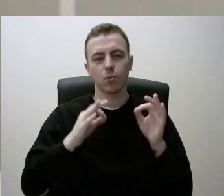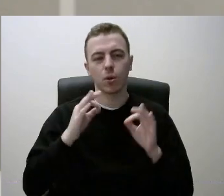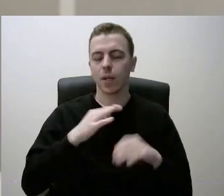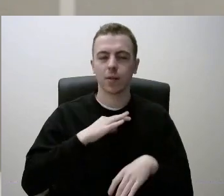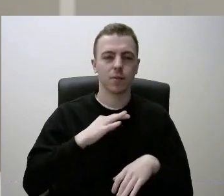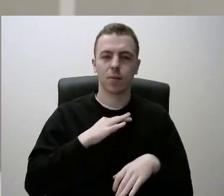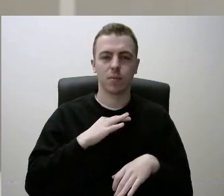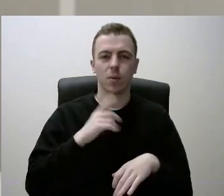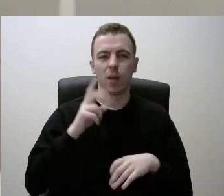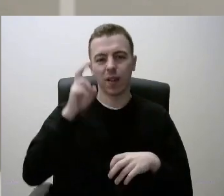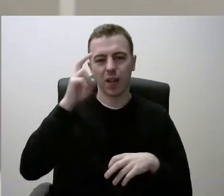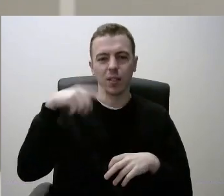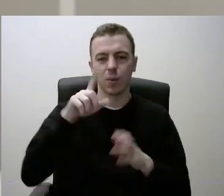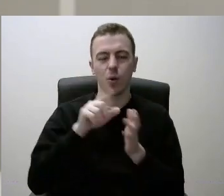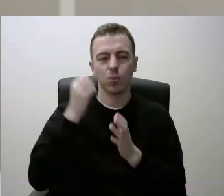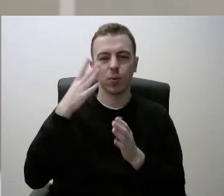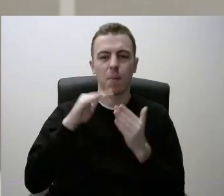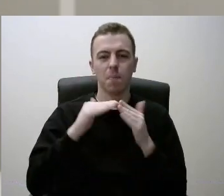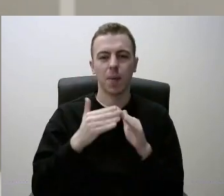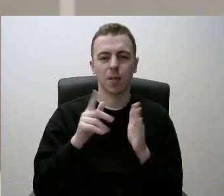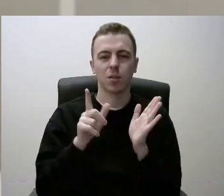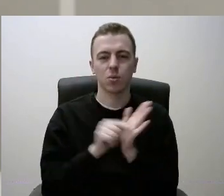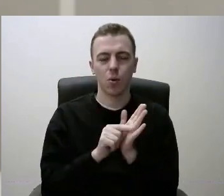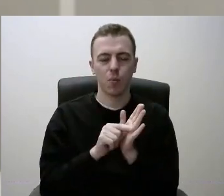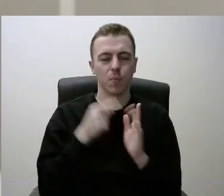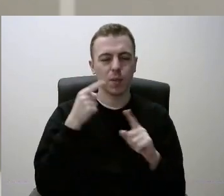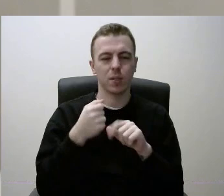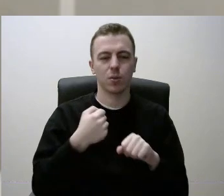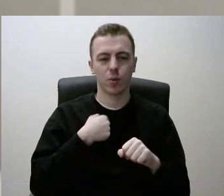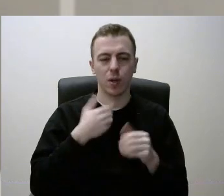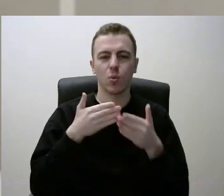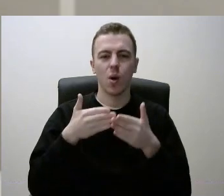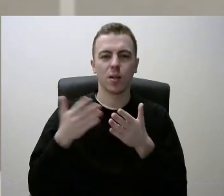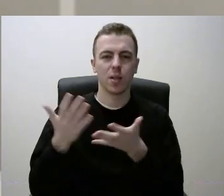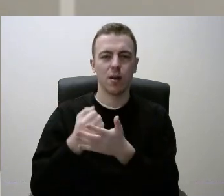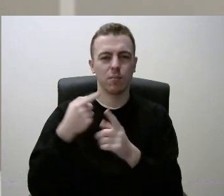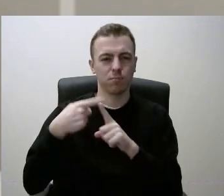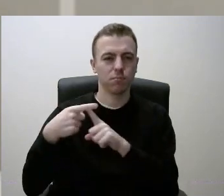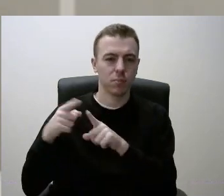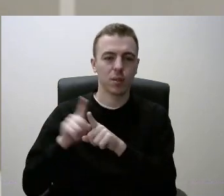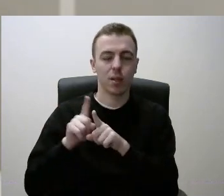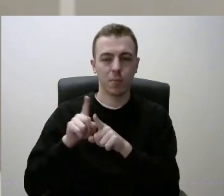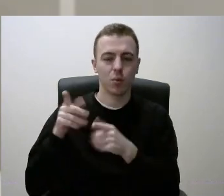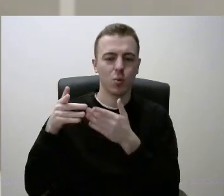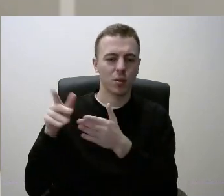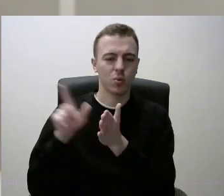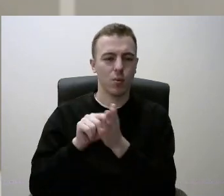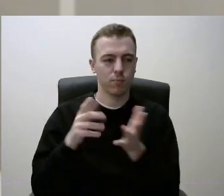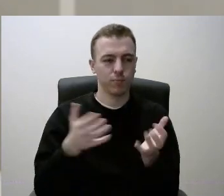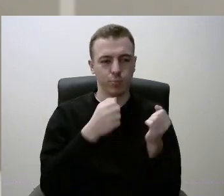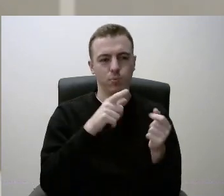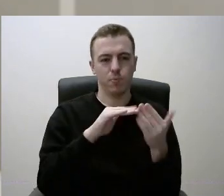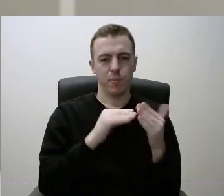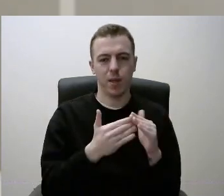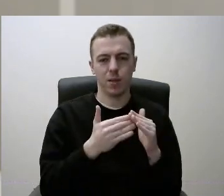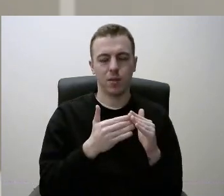valstybei suvokti, kad miestas turi būti suinteresuotas uosto sėkme, kaip kad ir uostas turi būti suinteresuotas dar ne miesto plėtra. Todėl